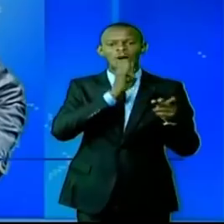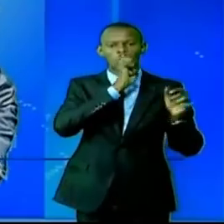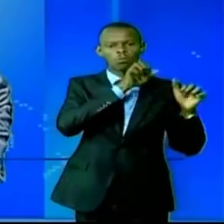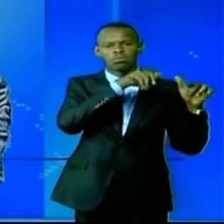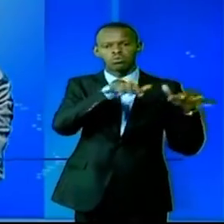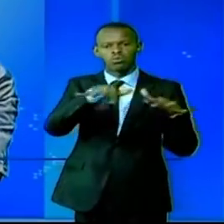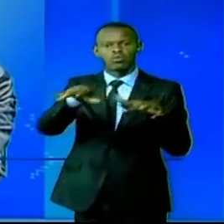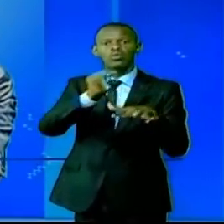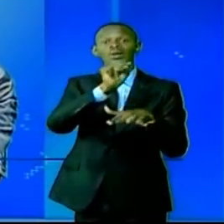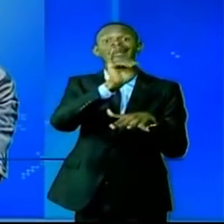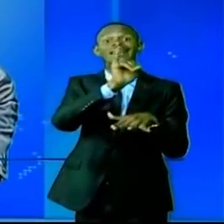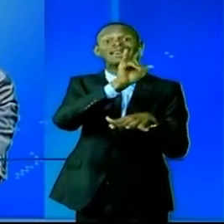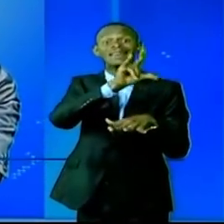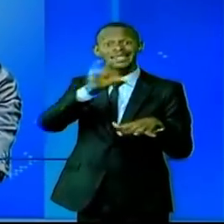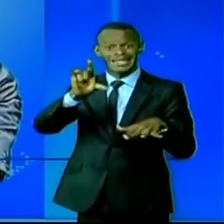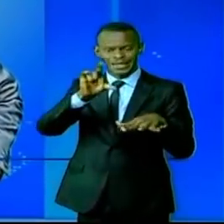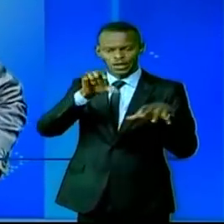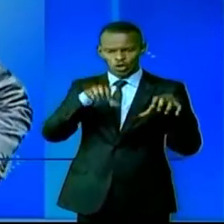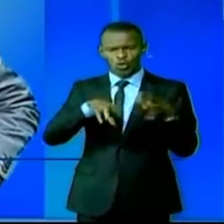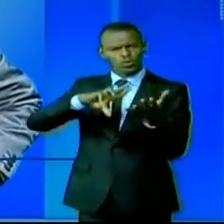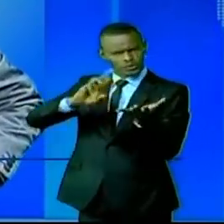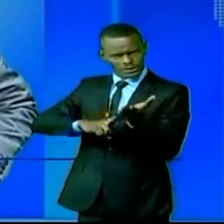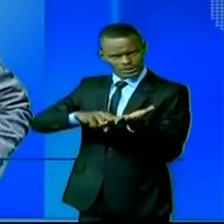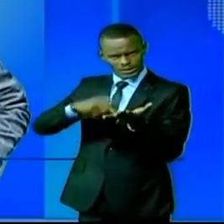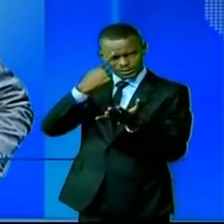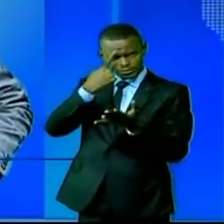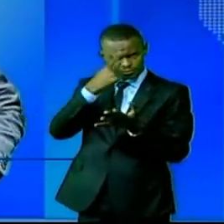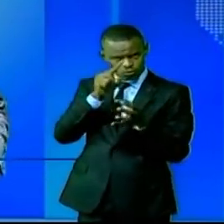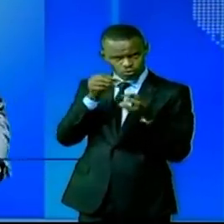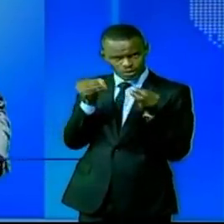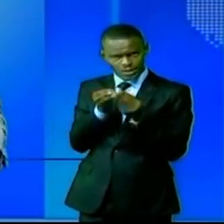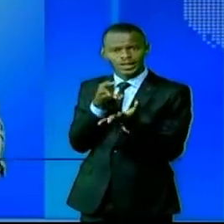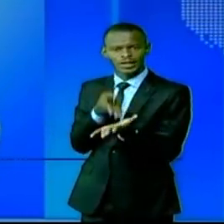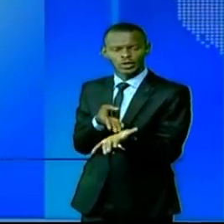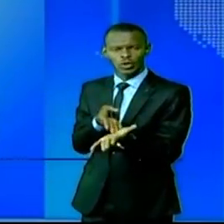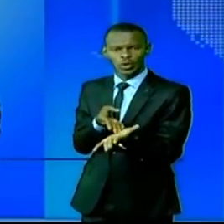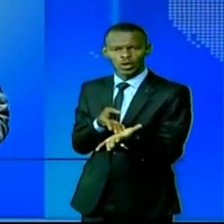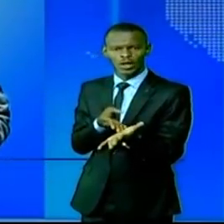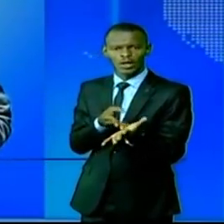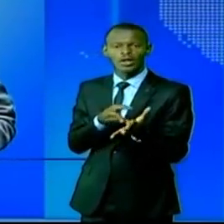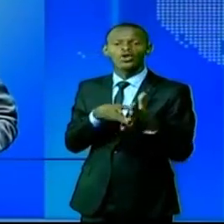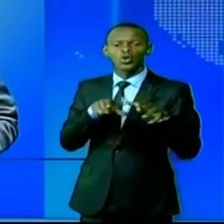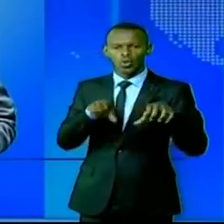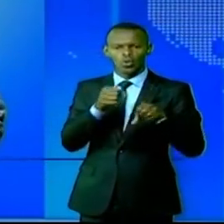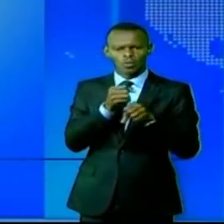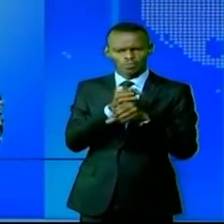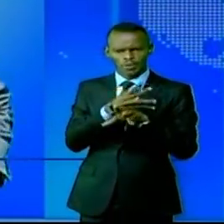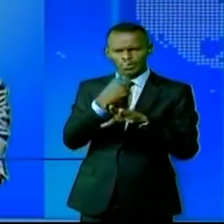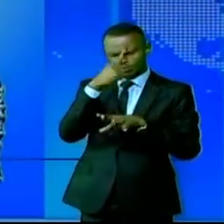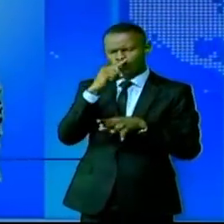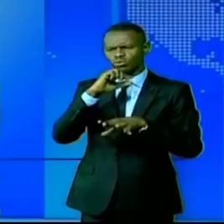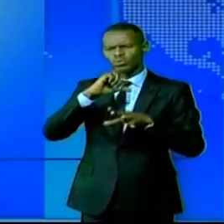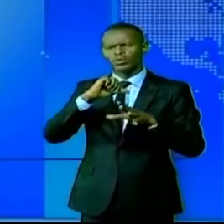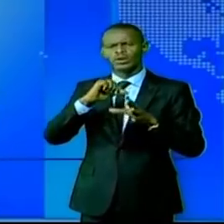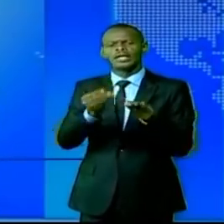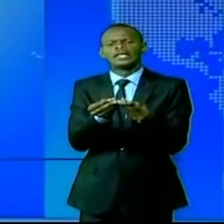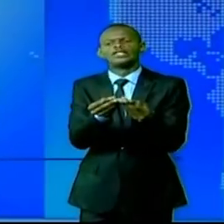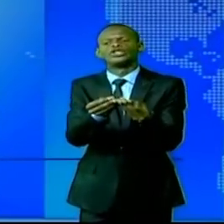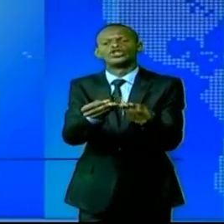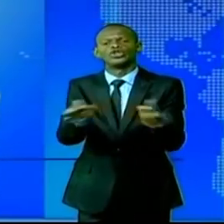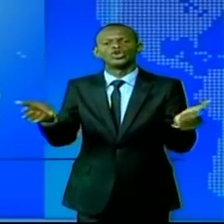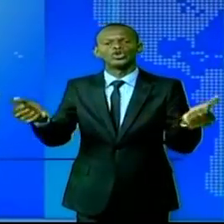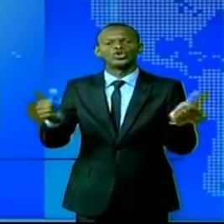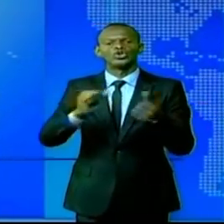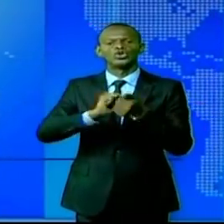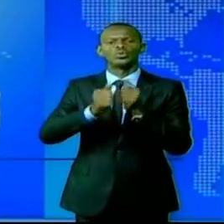bassin du Nil et elle se présente toujours et encore en pays solution, même en ce qui concerne la dégradation de